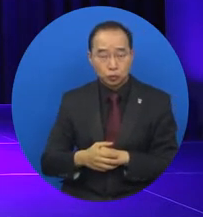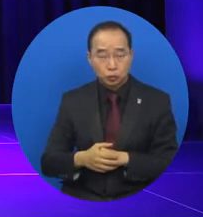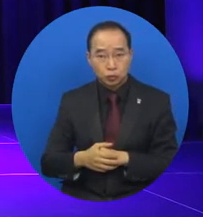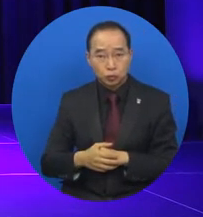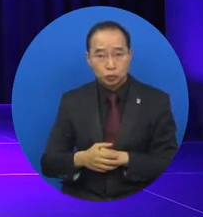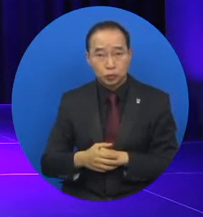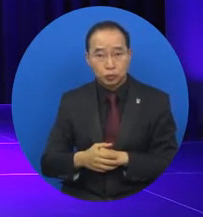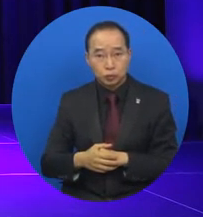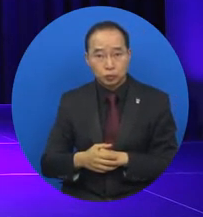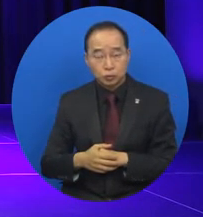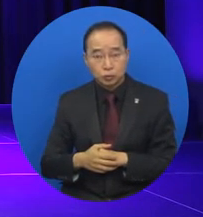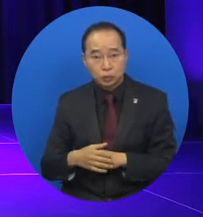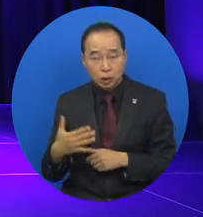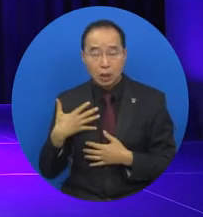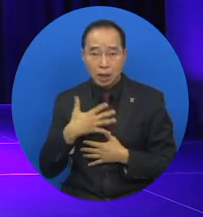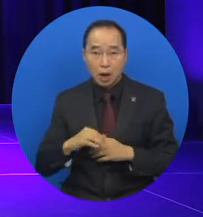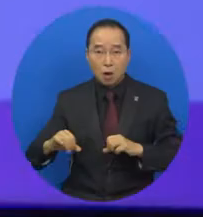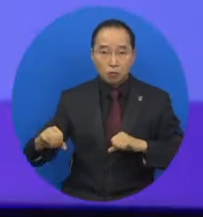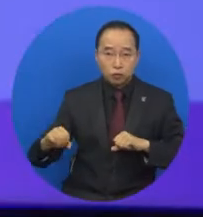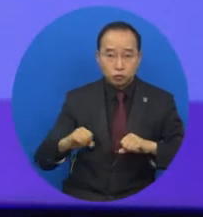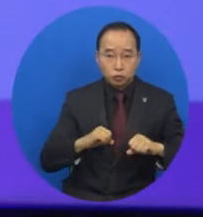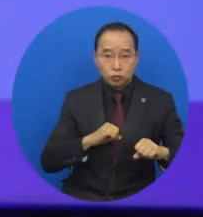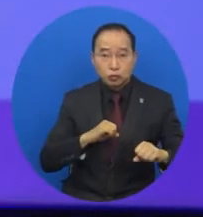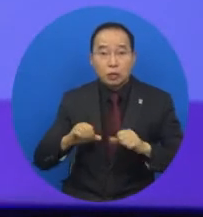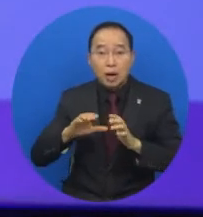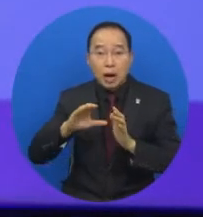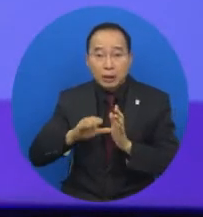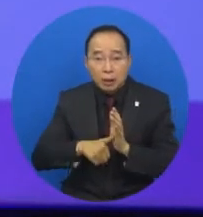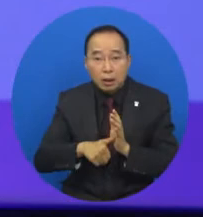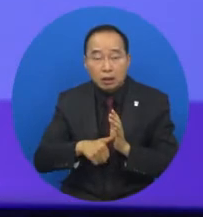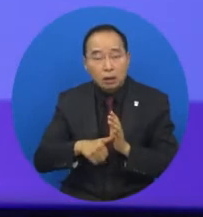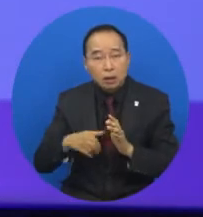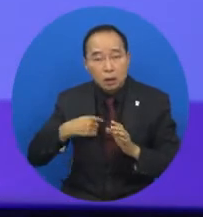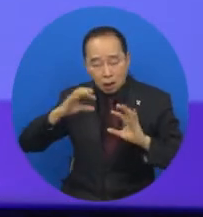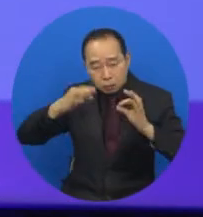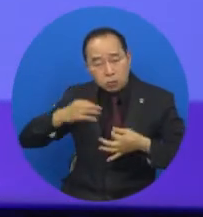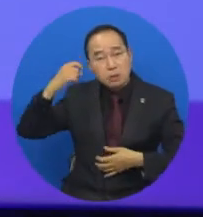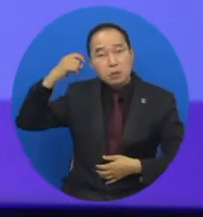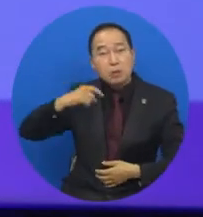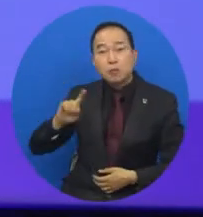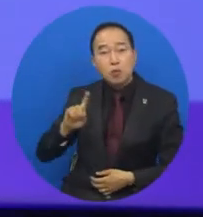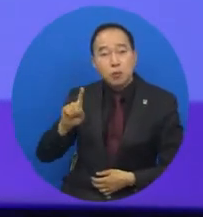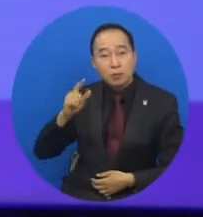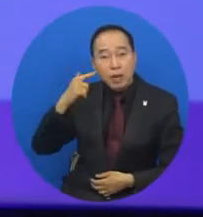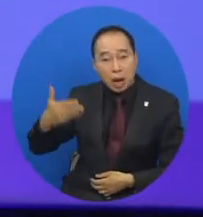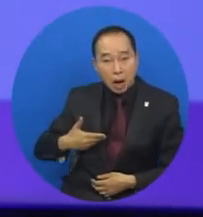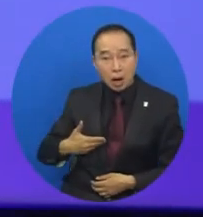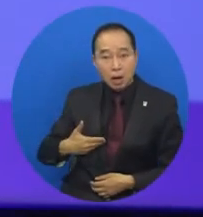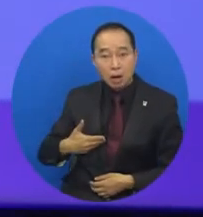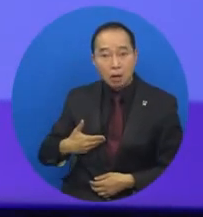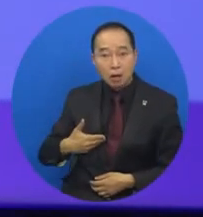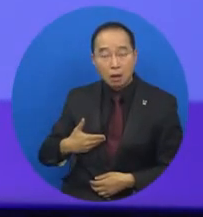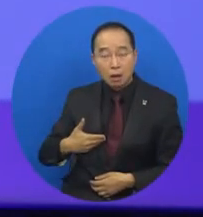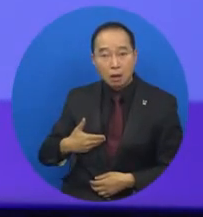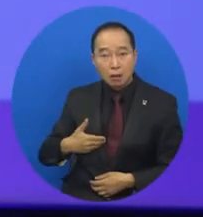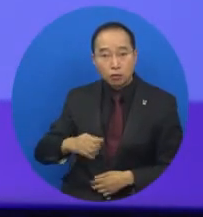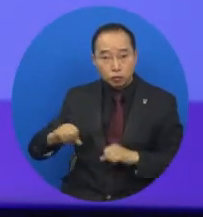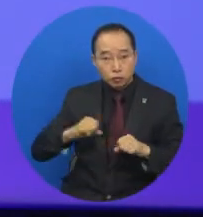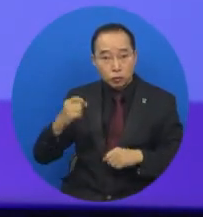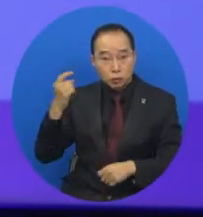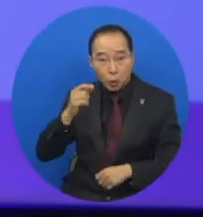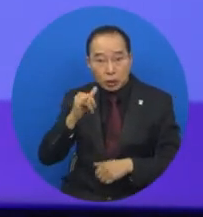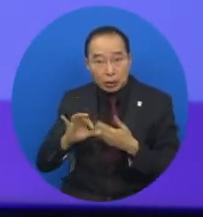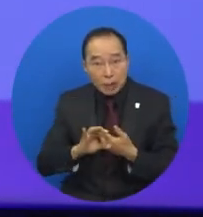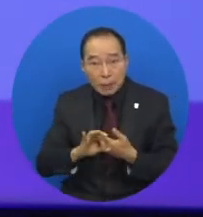알아차림 수준의 질문들을 합니다. 그 움직임을 하면서 당신은 무엇을 느꼈습니까? 그